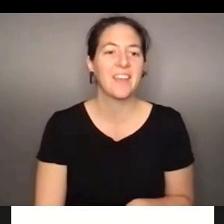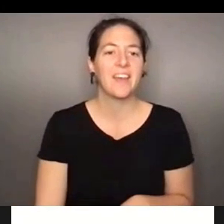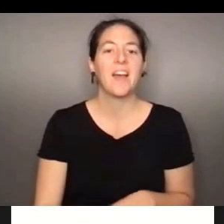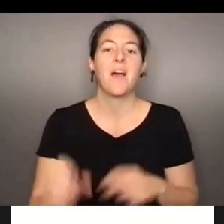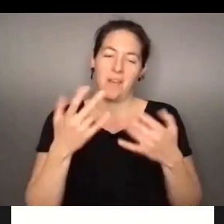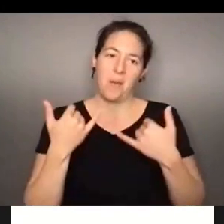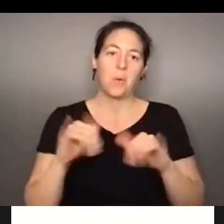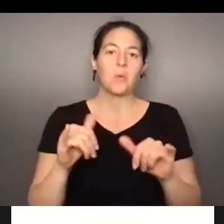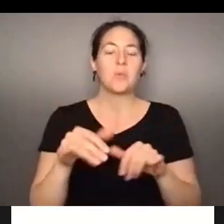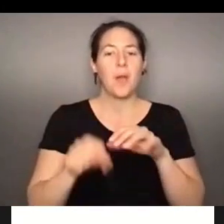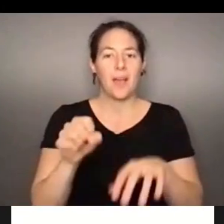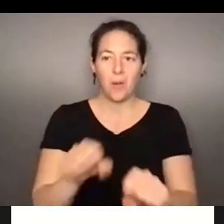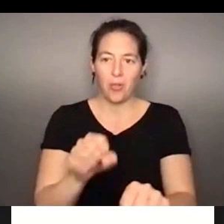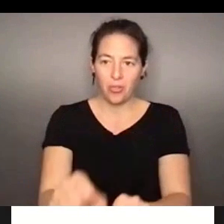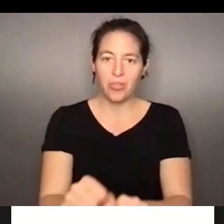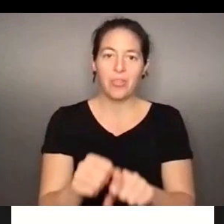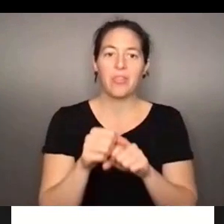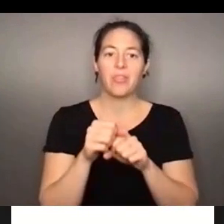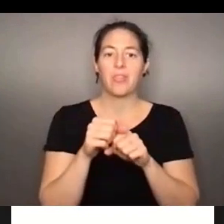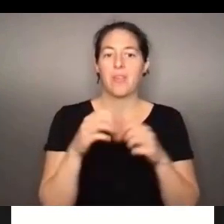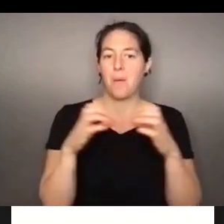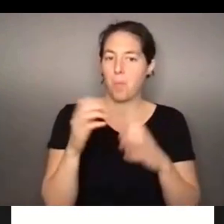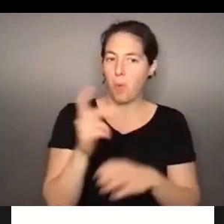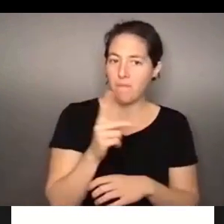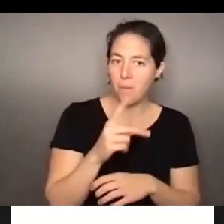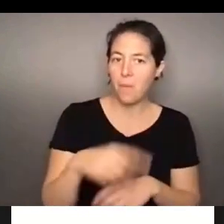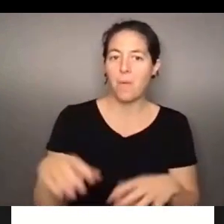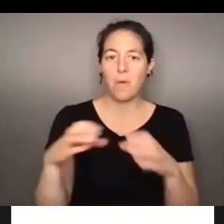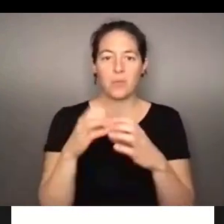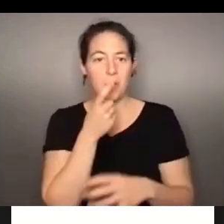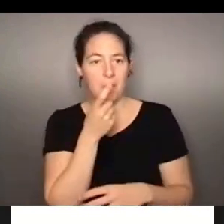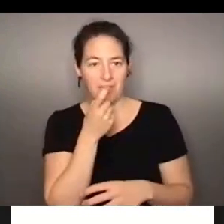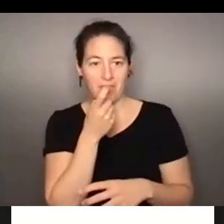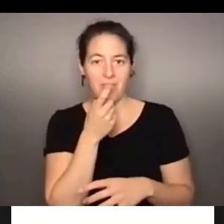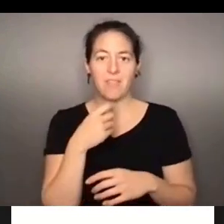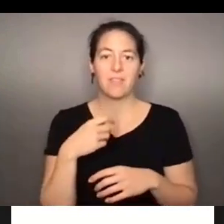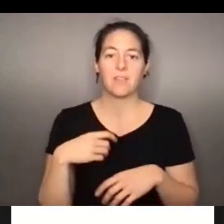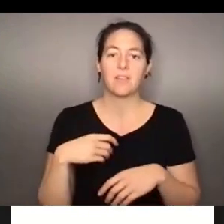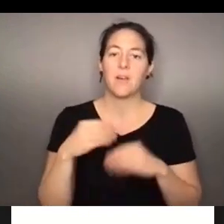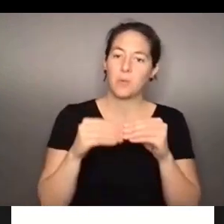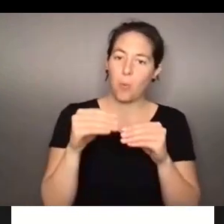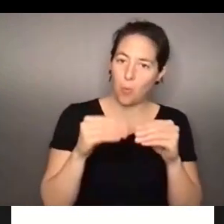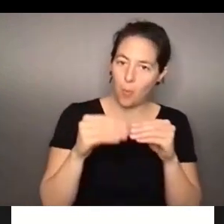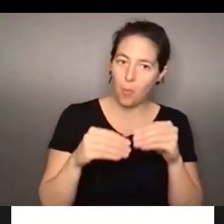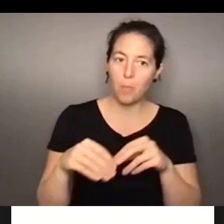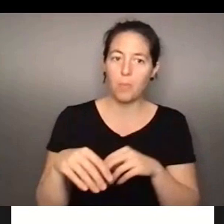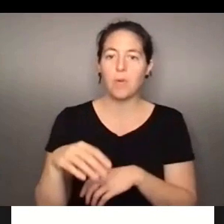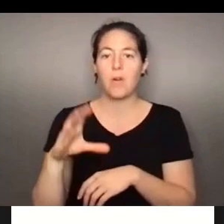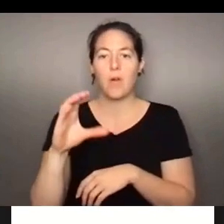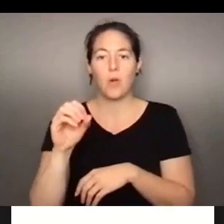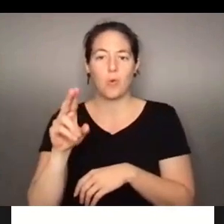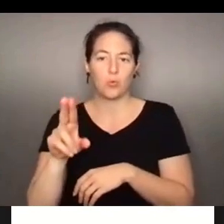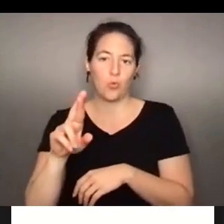On continue de récolter, bien sûr. On va voir les poivrons, les tomates, concombres,